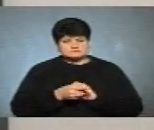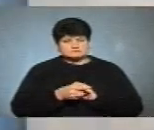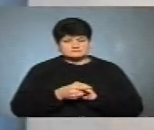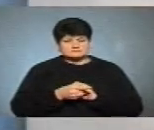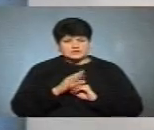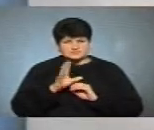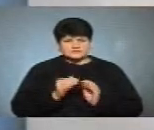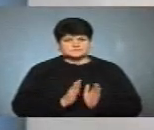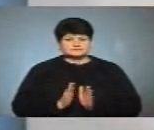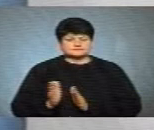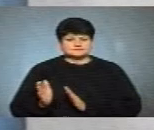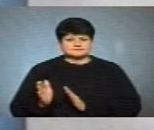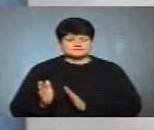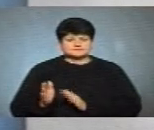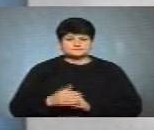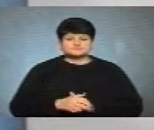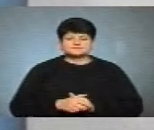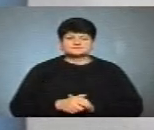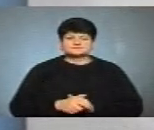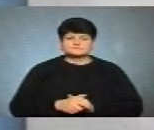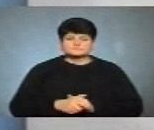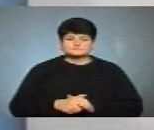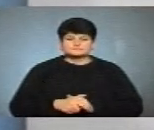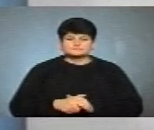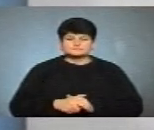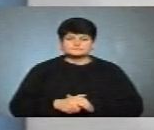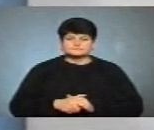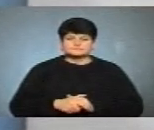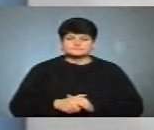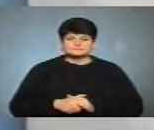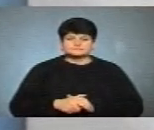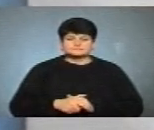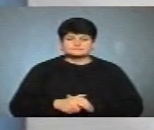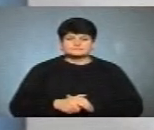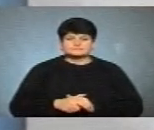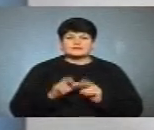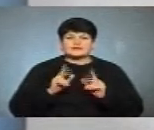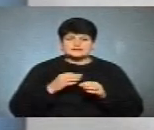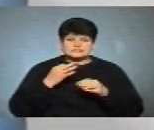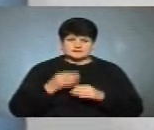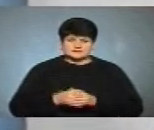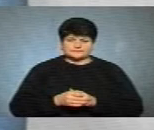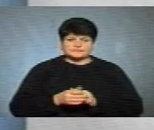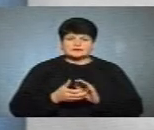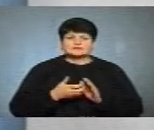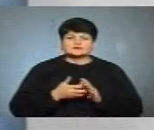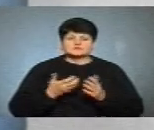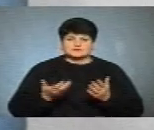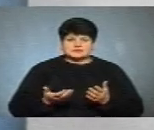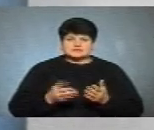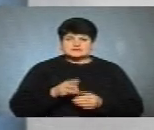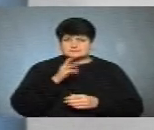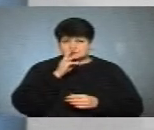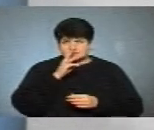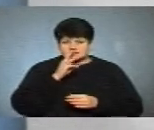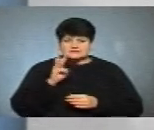все відбувається як згідно законодавства? Ну, як сказати, недоліки. Заробітна